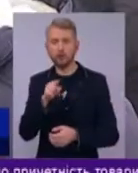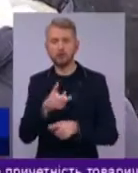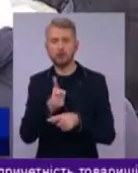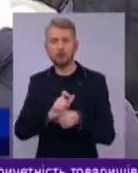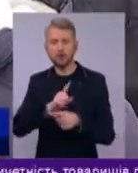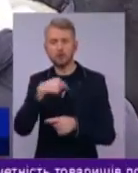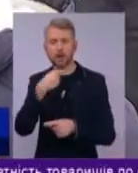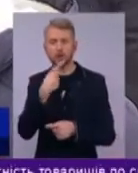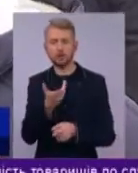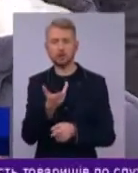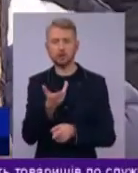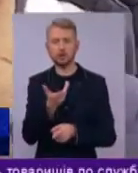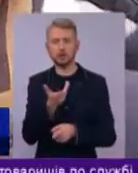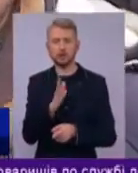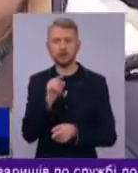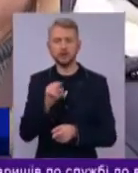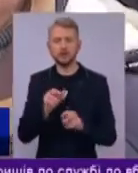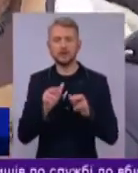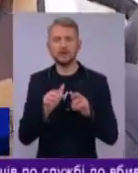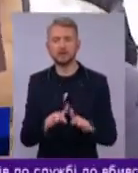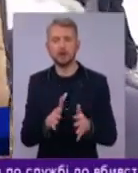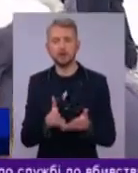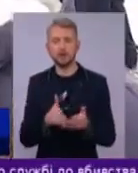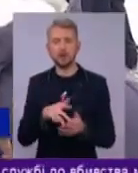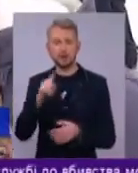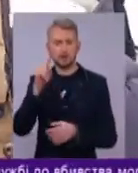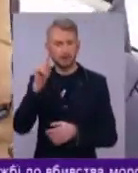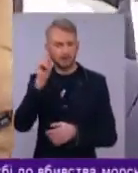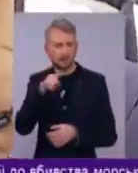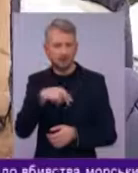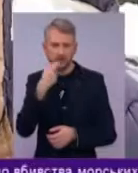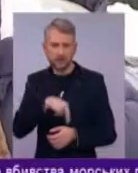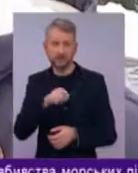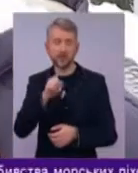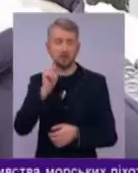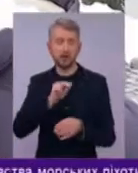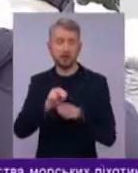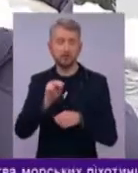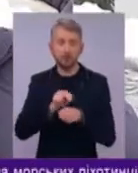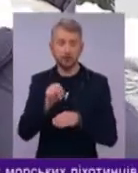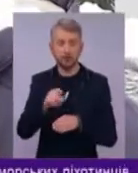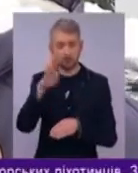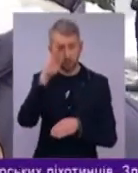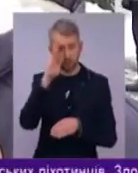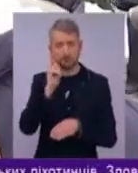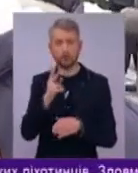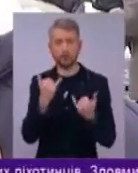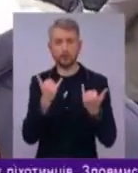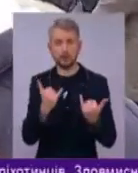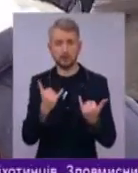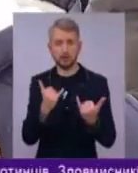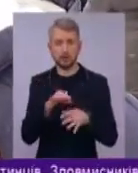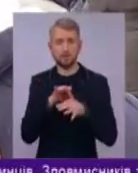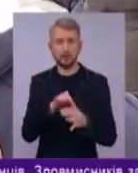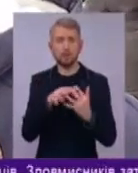як кажуть, в цій справі знаються. І вони навчають цих хлопців, які зараз